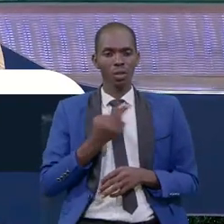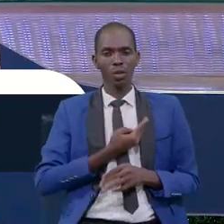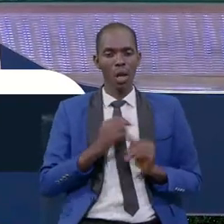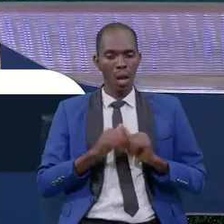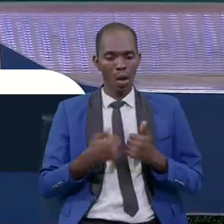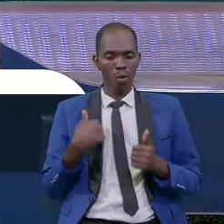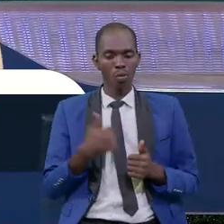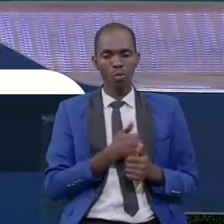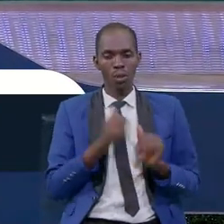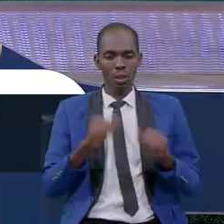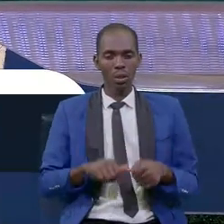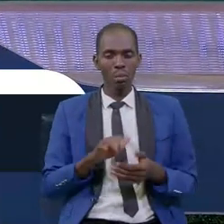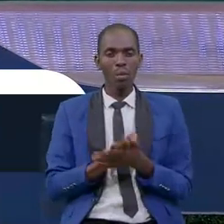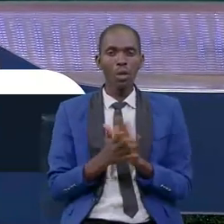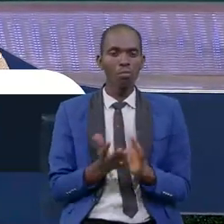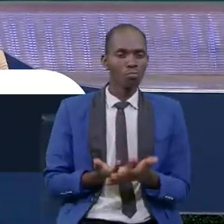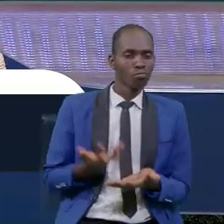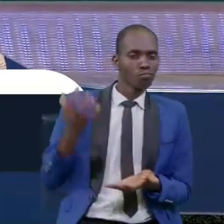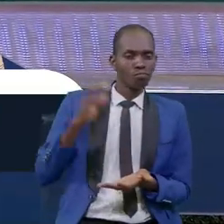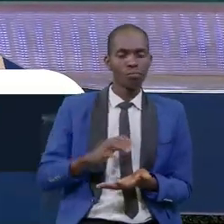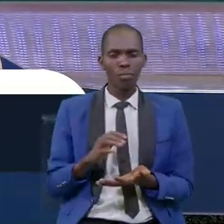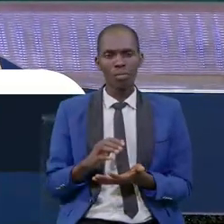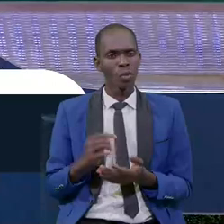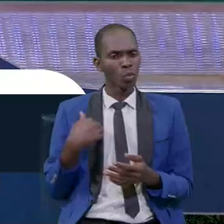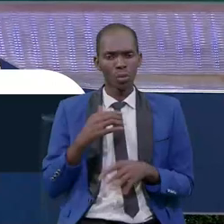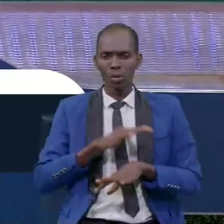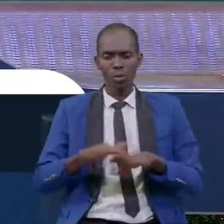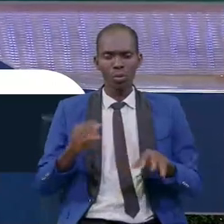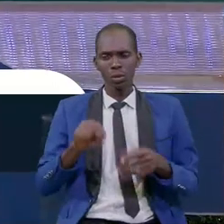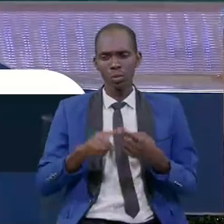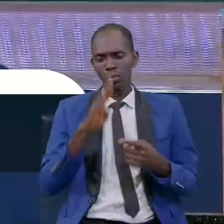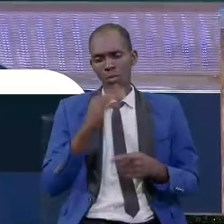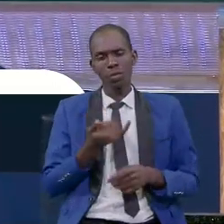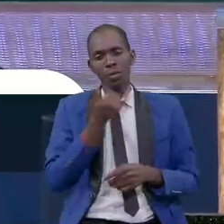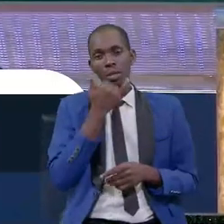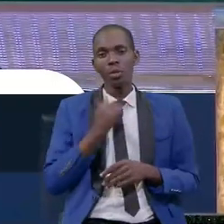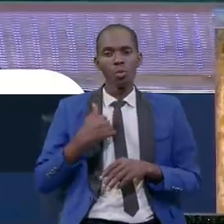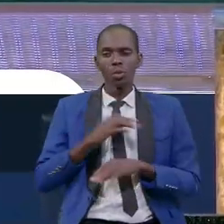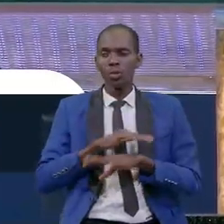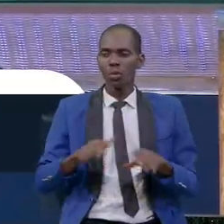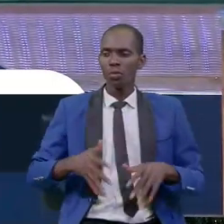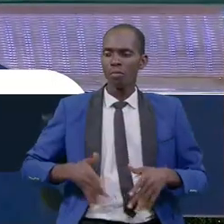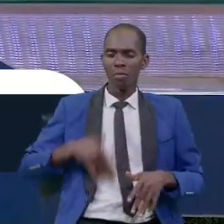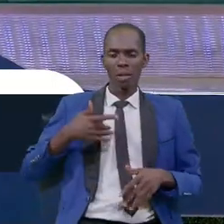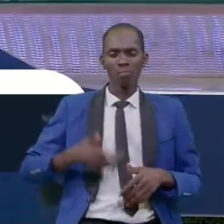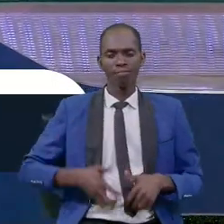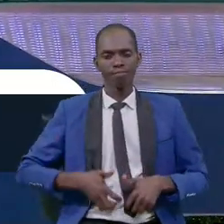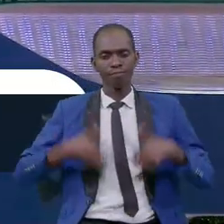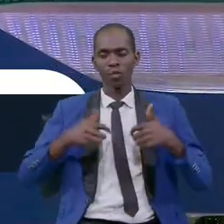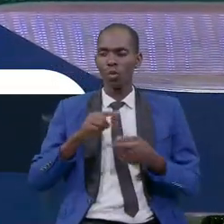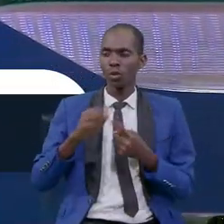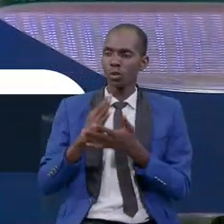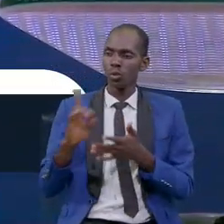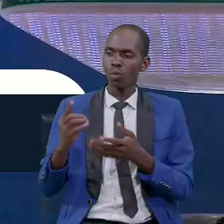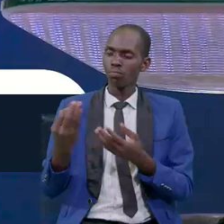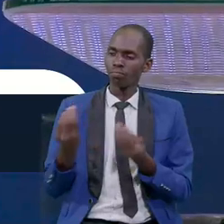être riche, comment être très nanti, si quelqu'un nous dit comment avoir la bonne santé, comment on